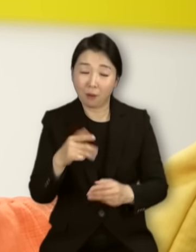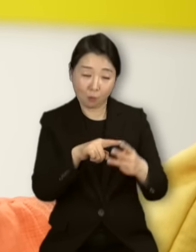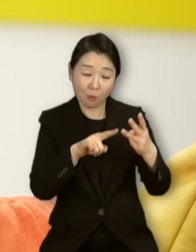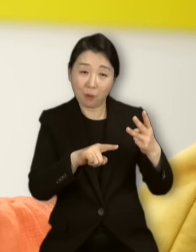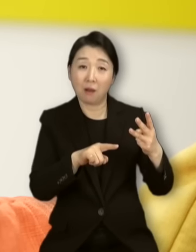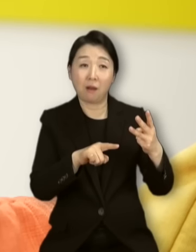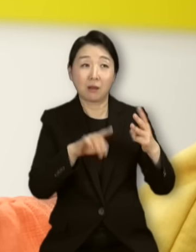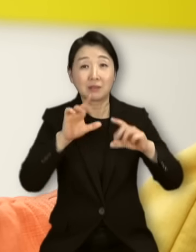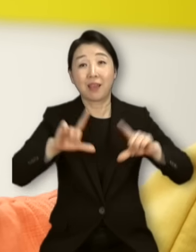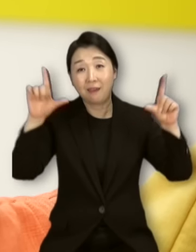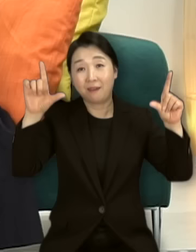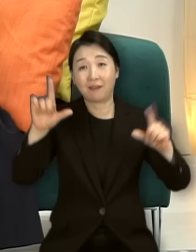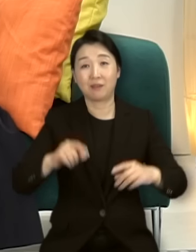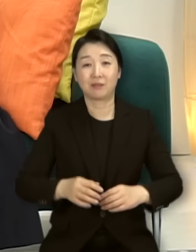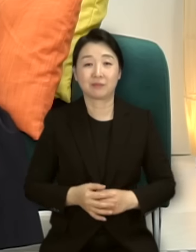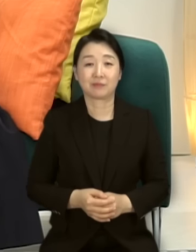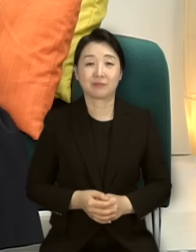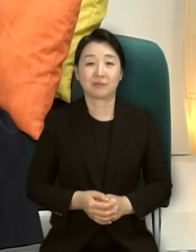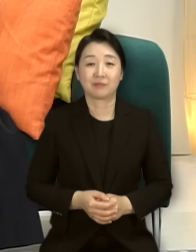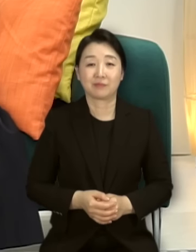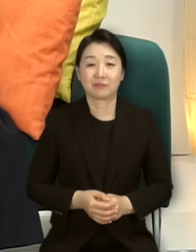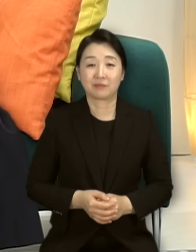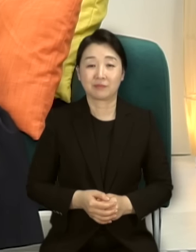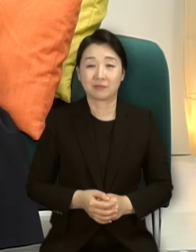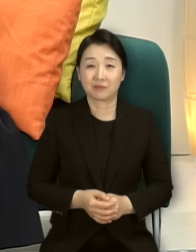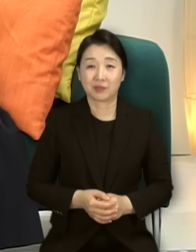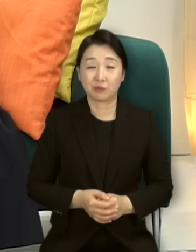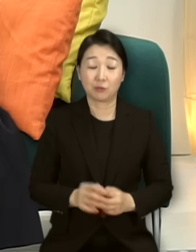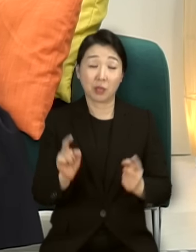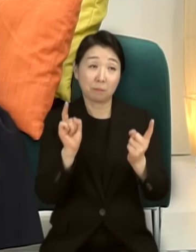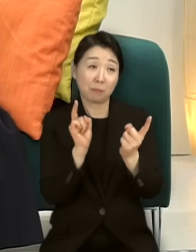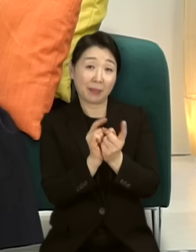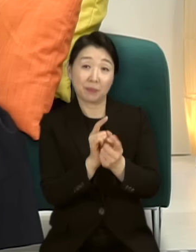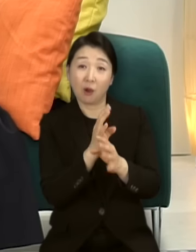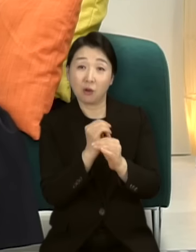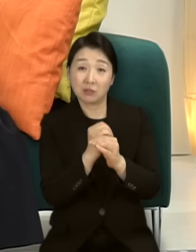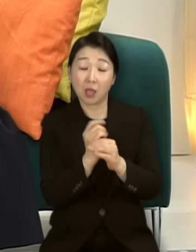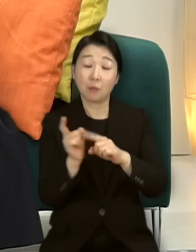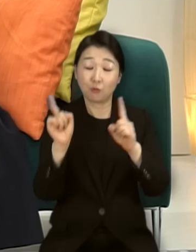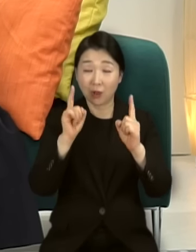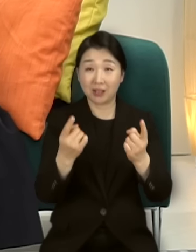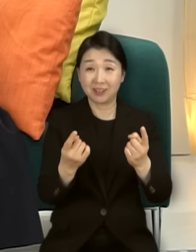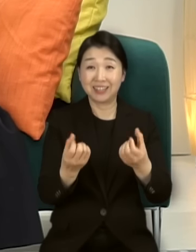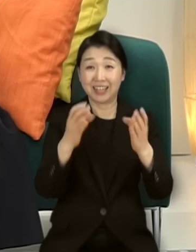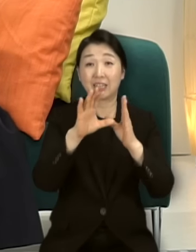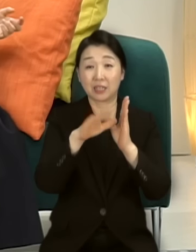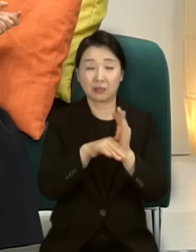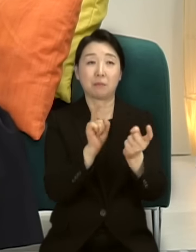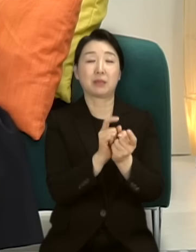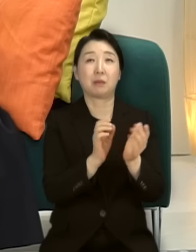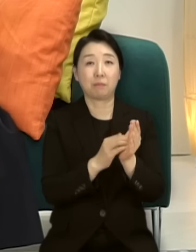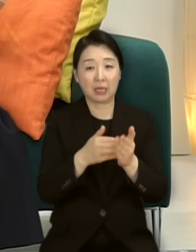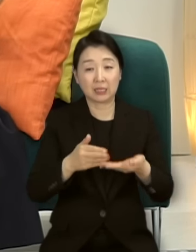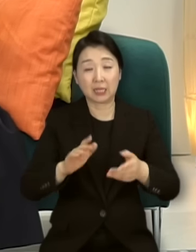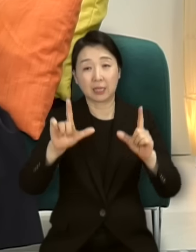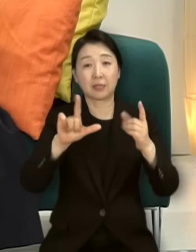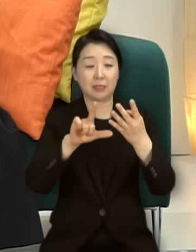그 해였어요네 그 해 이제 소개팅을 저희가 부활 주일날 했었거든요 3월네 그리고 제 생일이